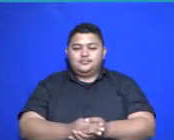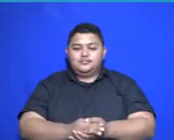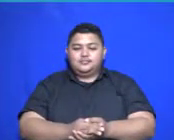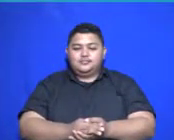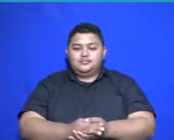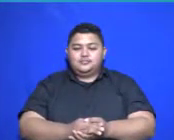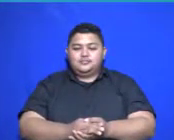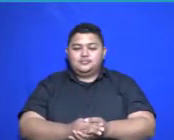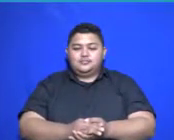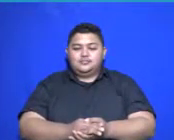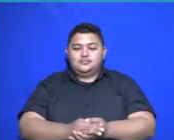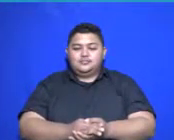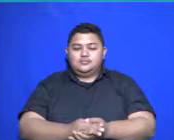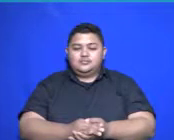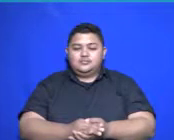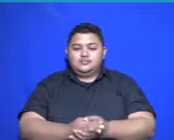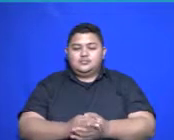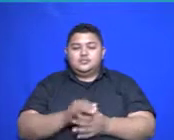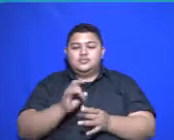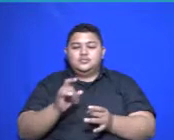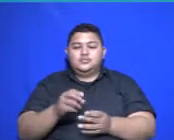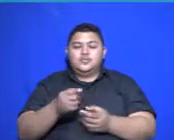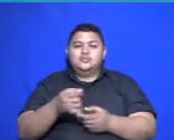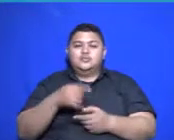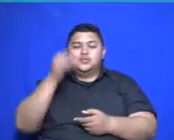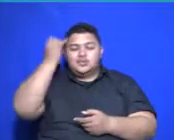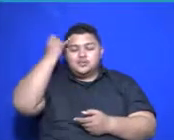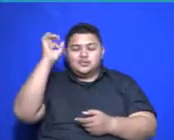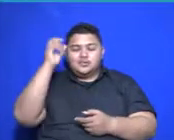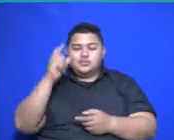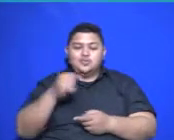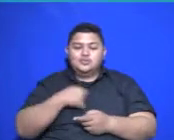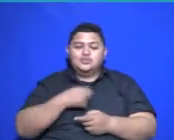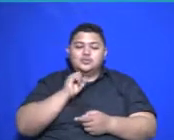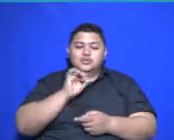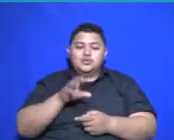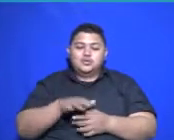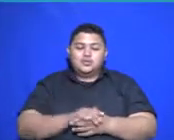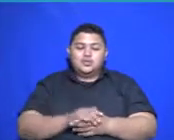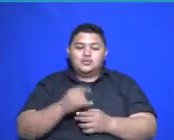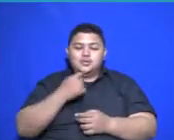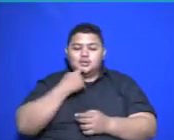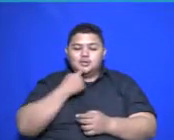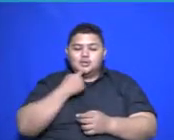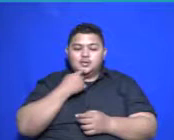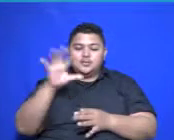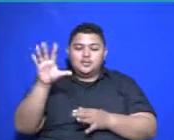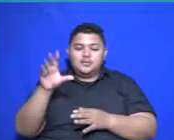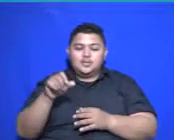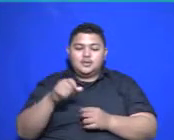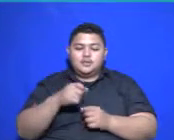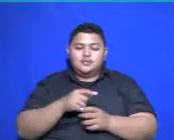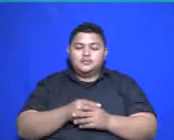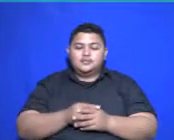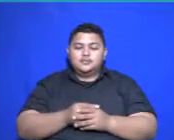101 triliun. Ini beberapa hal teman-teman wartawan yang bisa kami sampaikan mengenai capaian-capaian dari